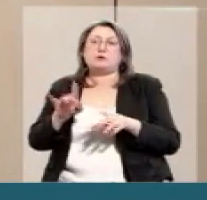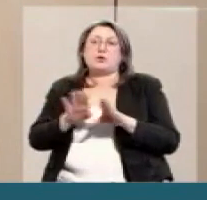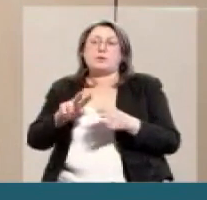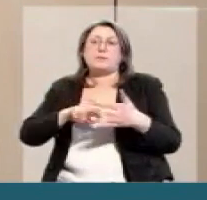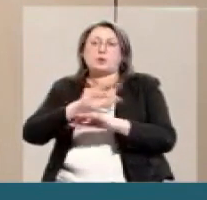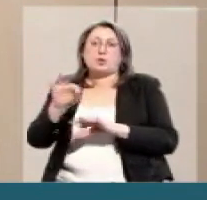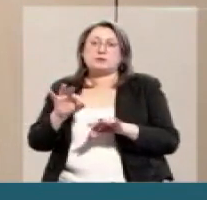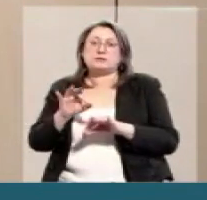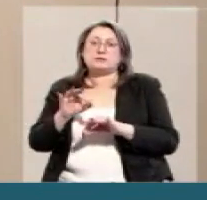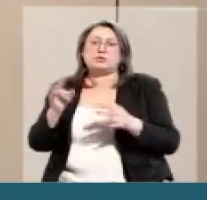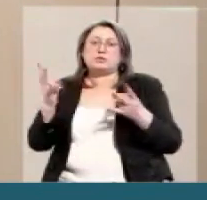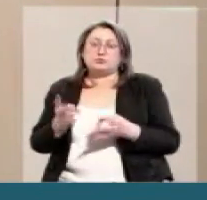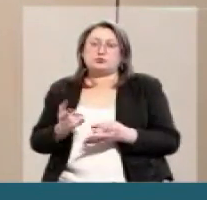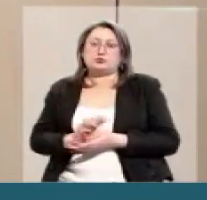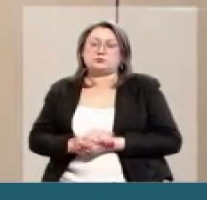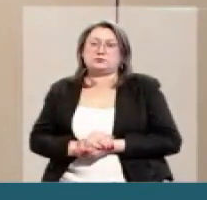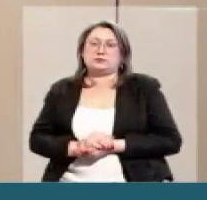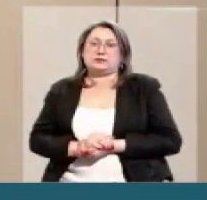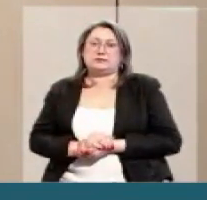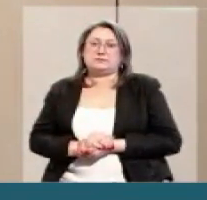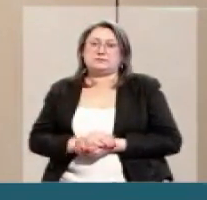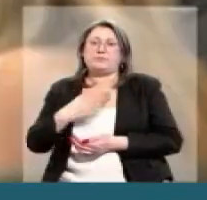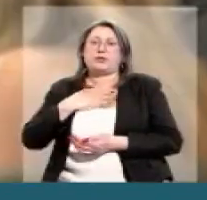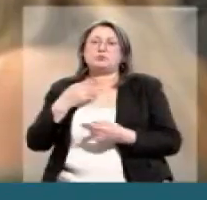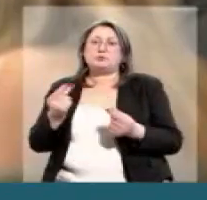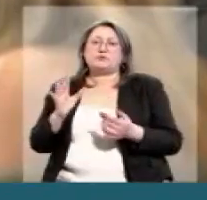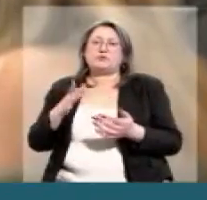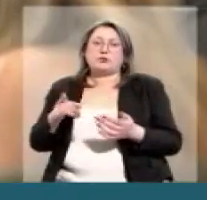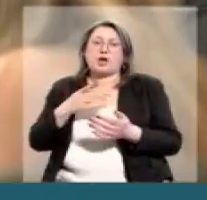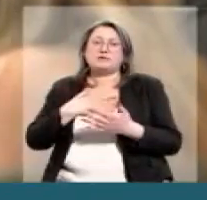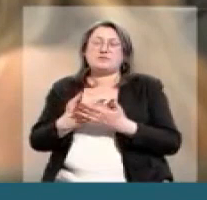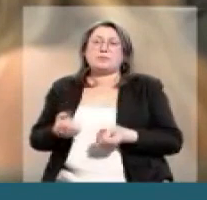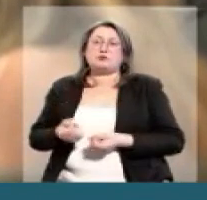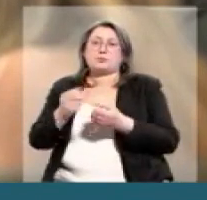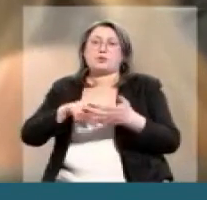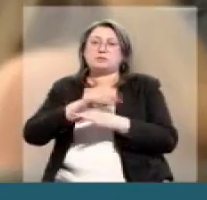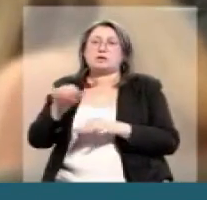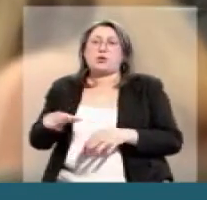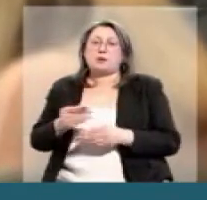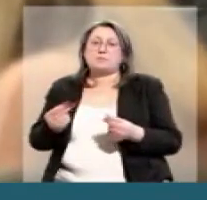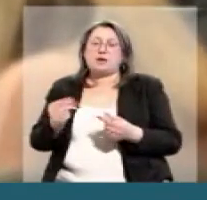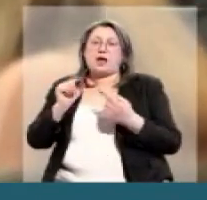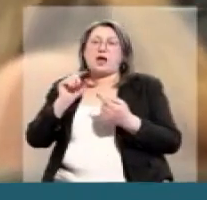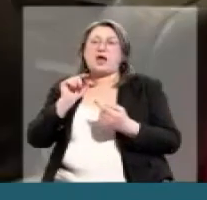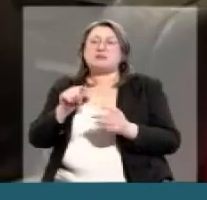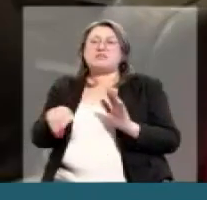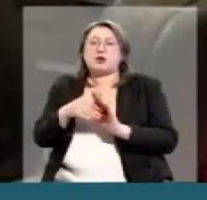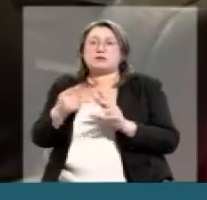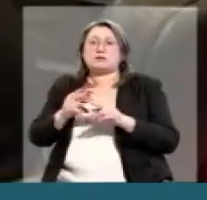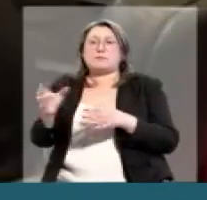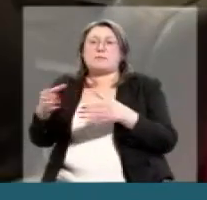проект, он вообще он, нужен нашему бизнесу в регионе. Активную поддержку по проекту «Дорога бизнесу» Антикору оказывает